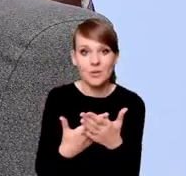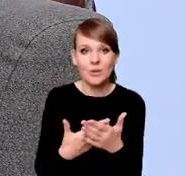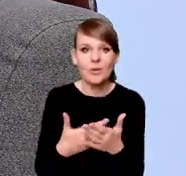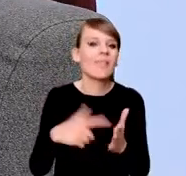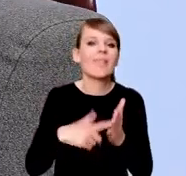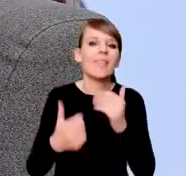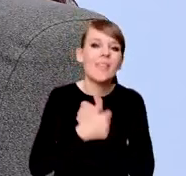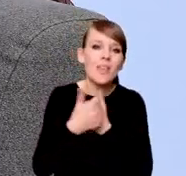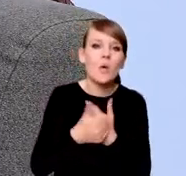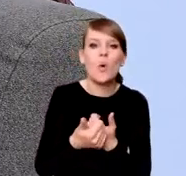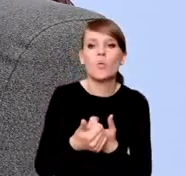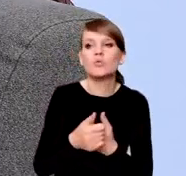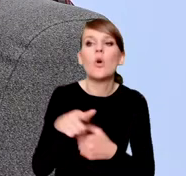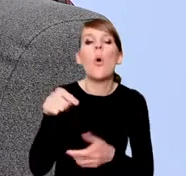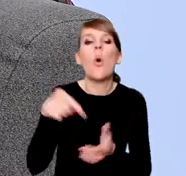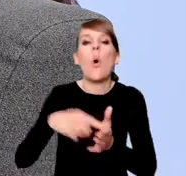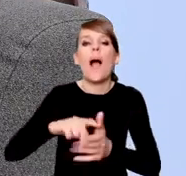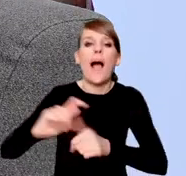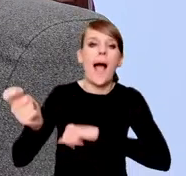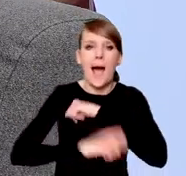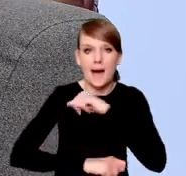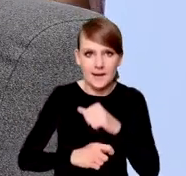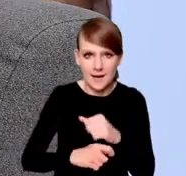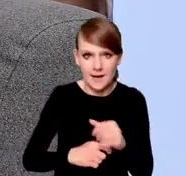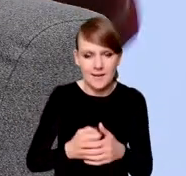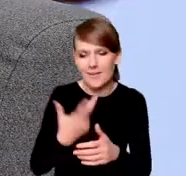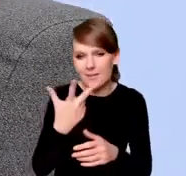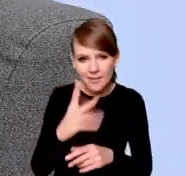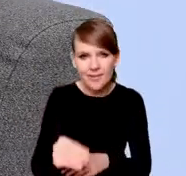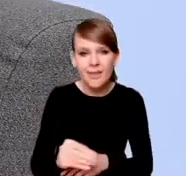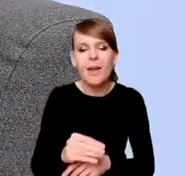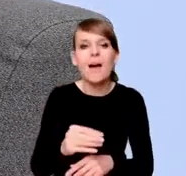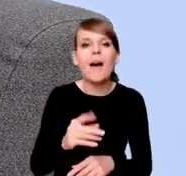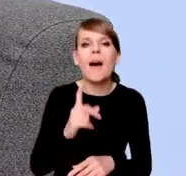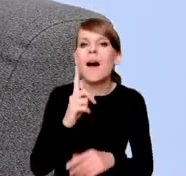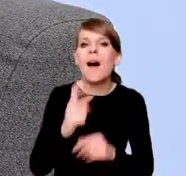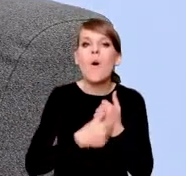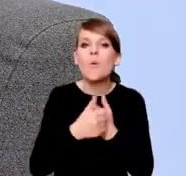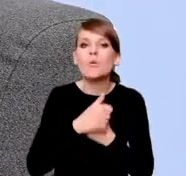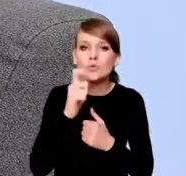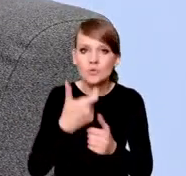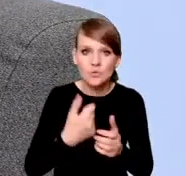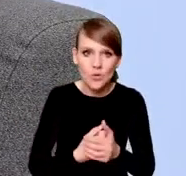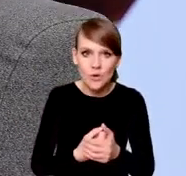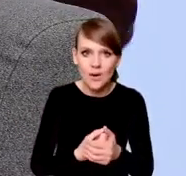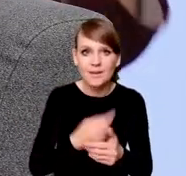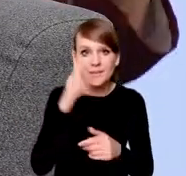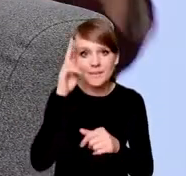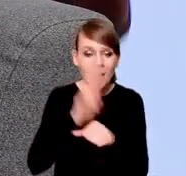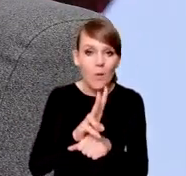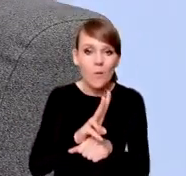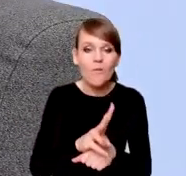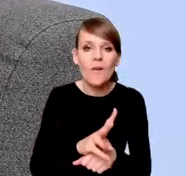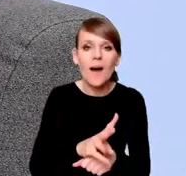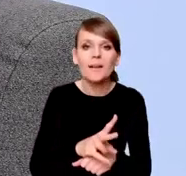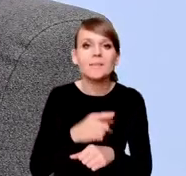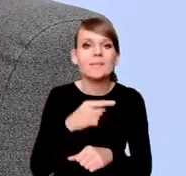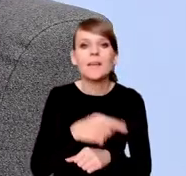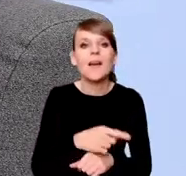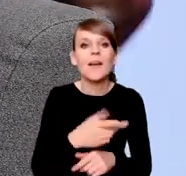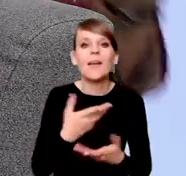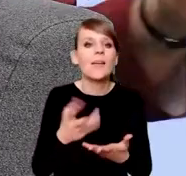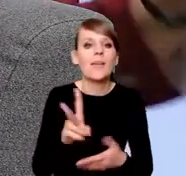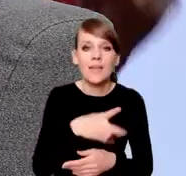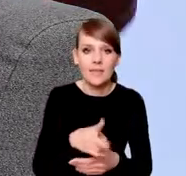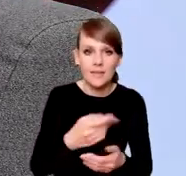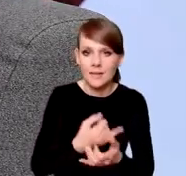kogoś ukarać i tak dalej, i tak dalej, ale chodzi o to, że zaufanie buduje się wtedy, kiedy wszyscy członkowie tej